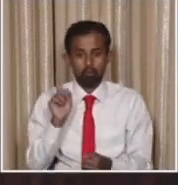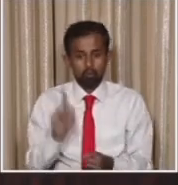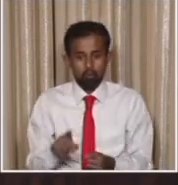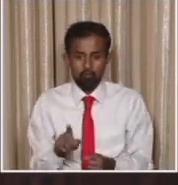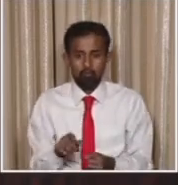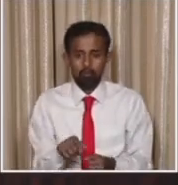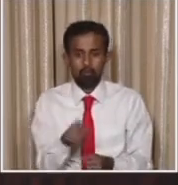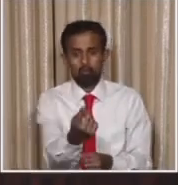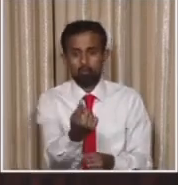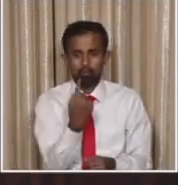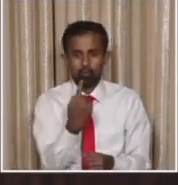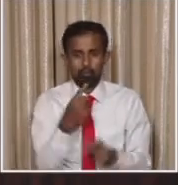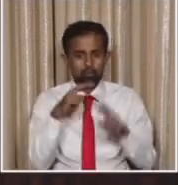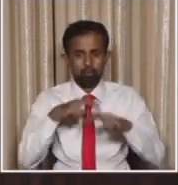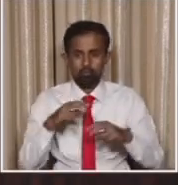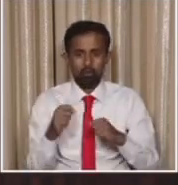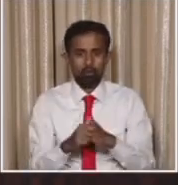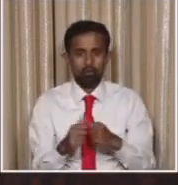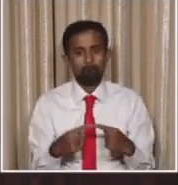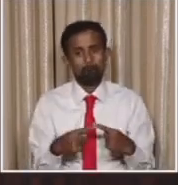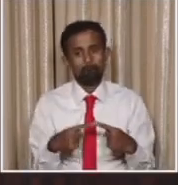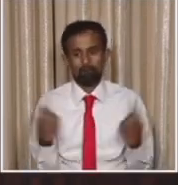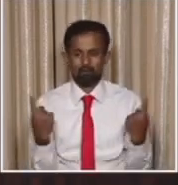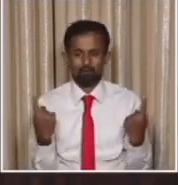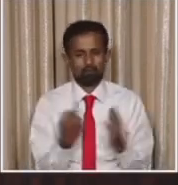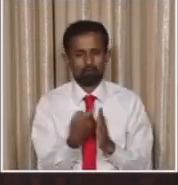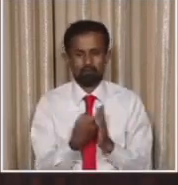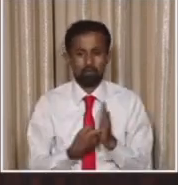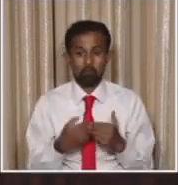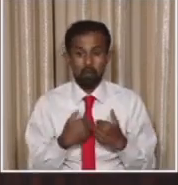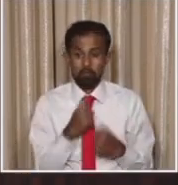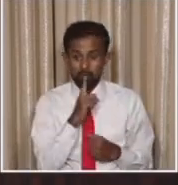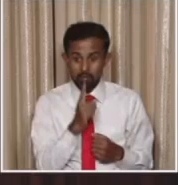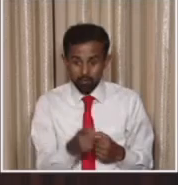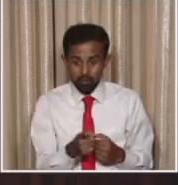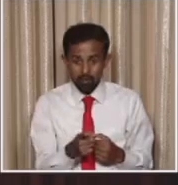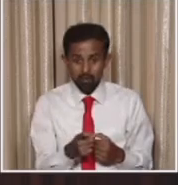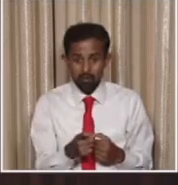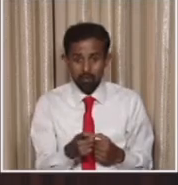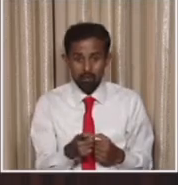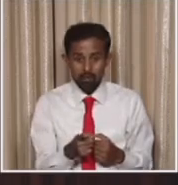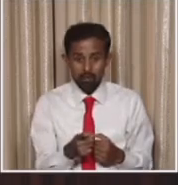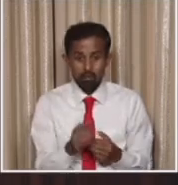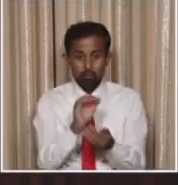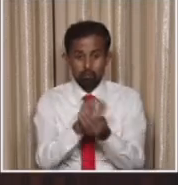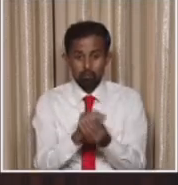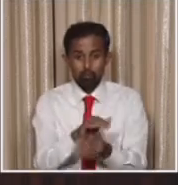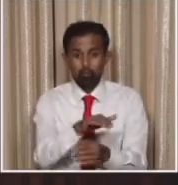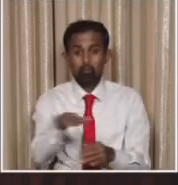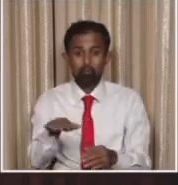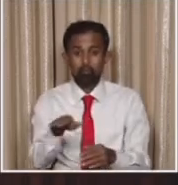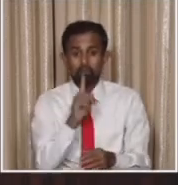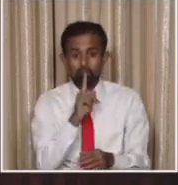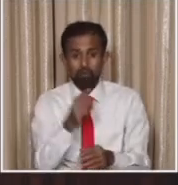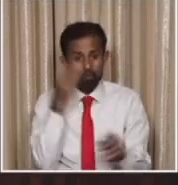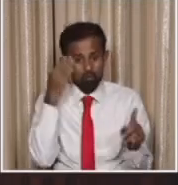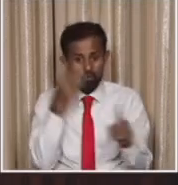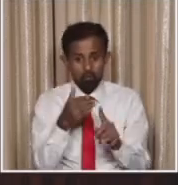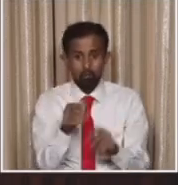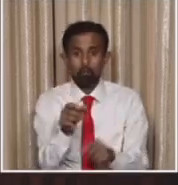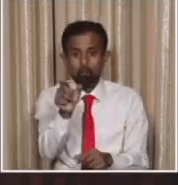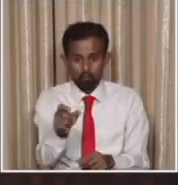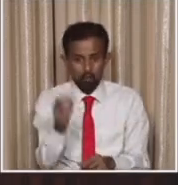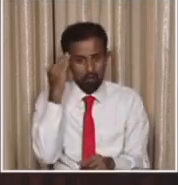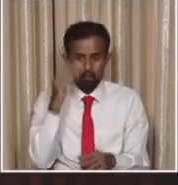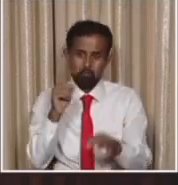මිසක ඔය ස්ටඩි වලට හදන එක වෙන රෙගුලේෂන් එකක්. මම මේ කියන රෙගුලේෂන් එකේ මේ සංරක්ෂණ කලාප කියන එක සම්බන්ධව ඔබතුමිය